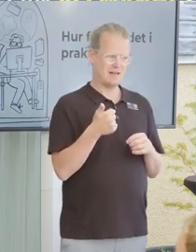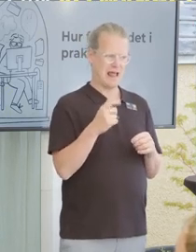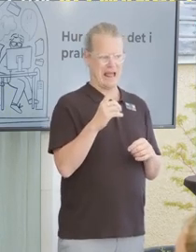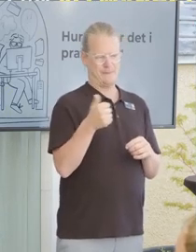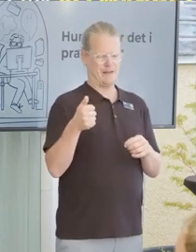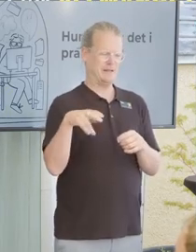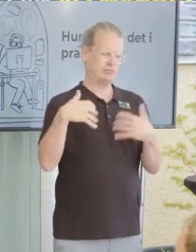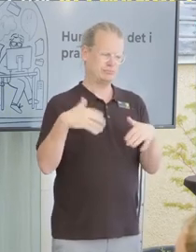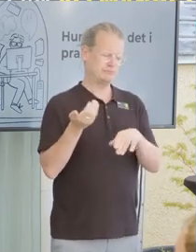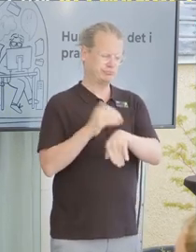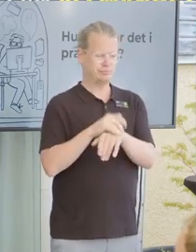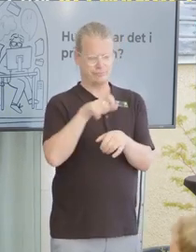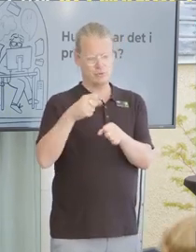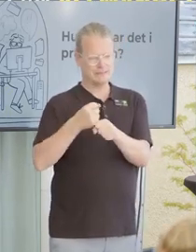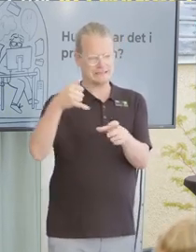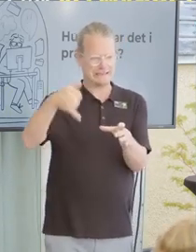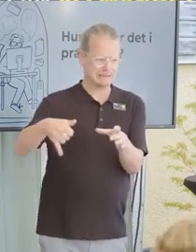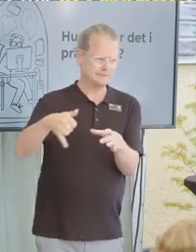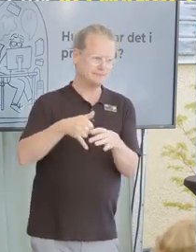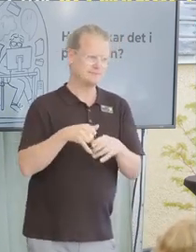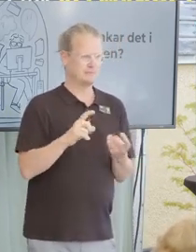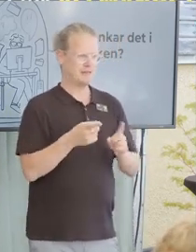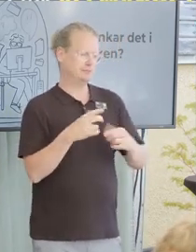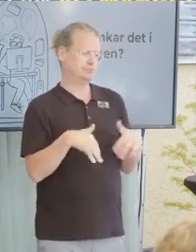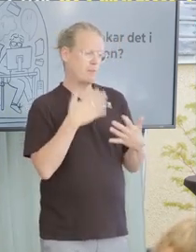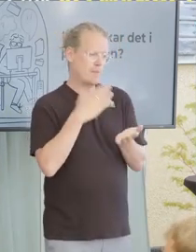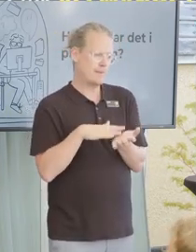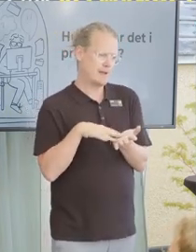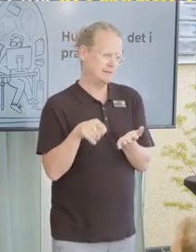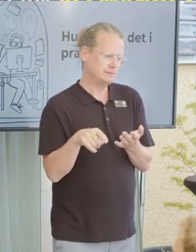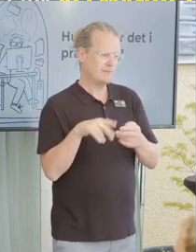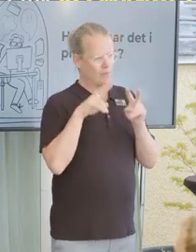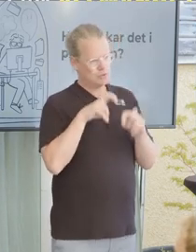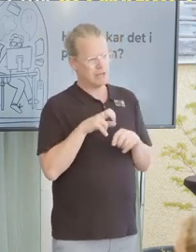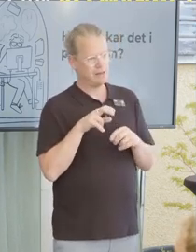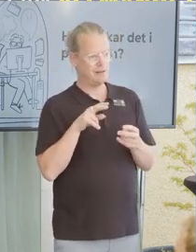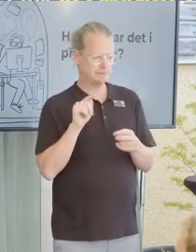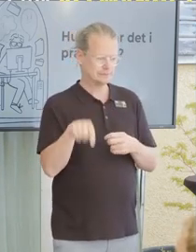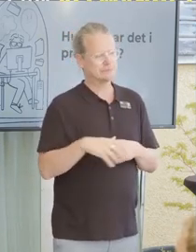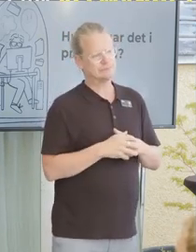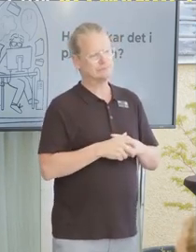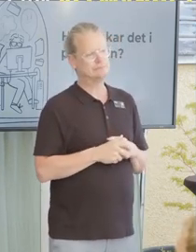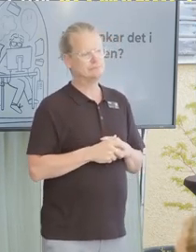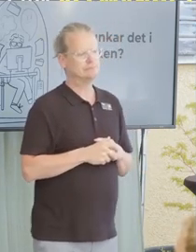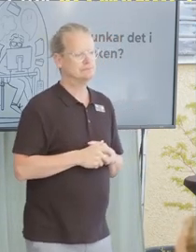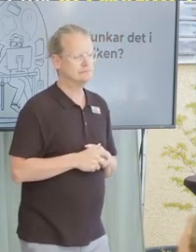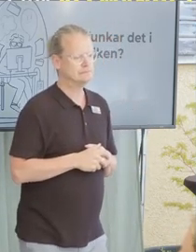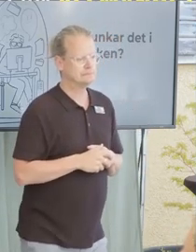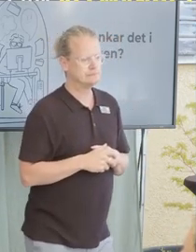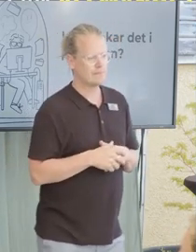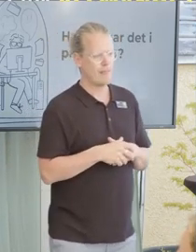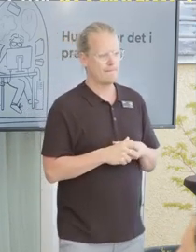en stor framgång. Det första som slog igenom var ju den här KB-börs, som var en svensk